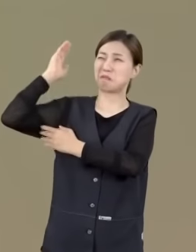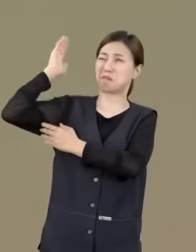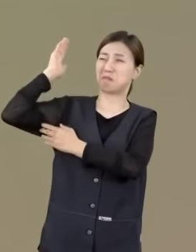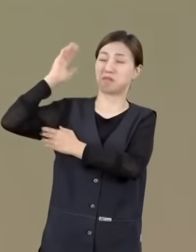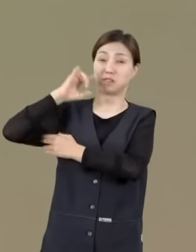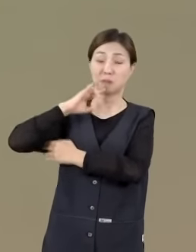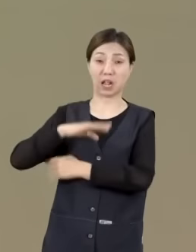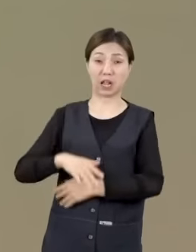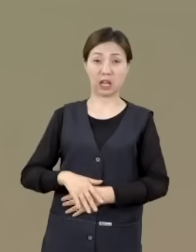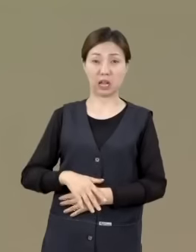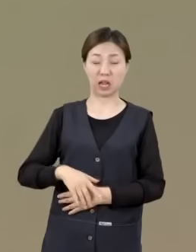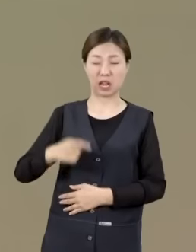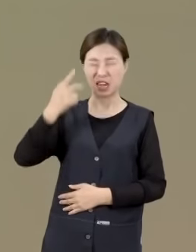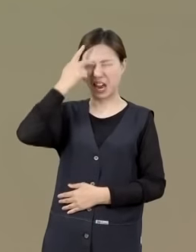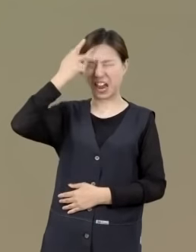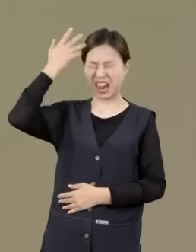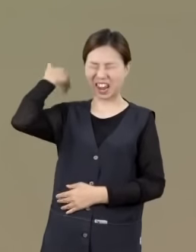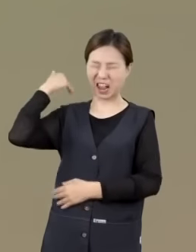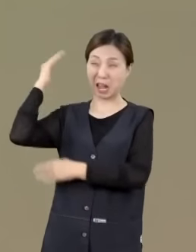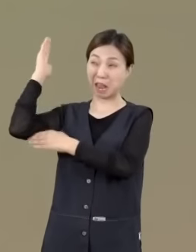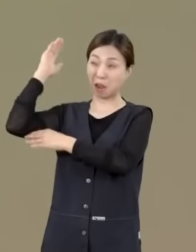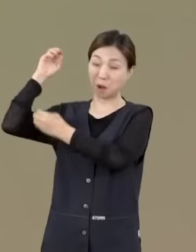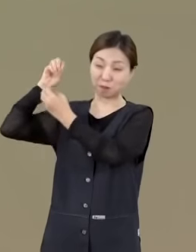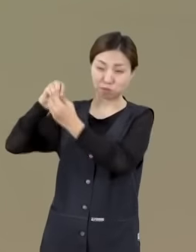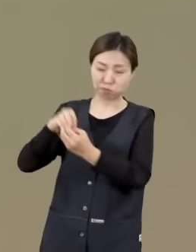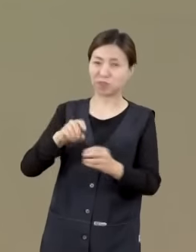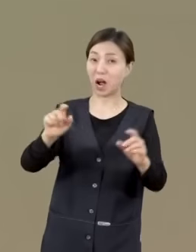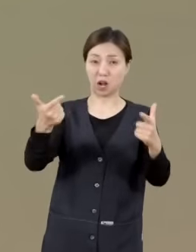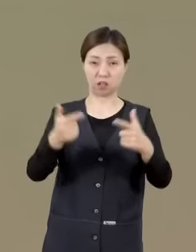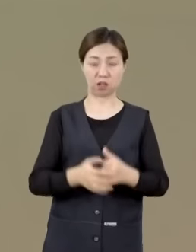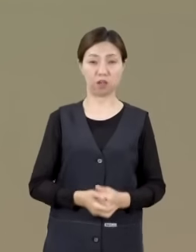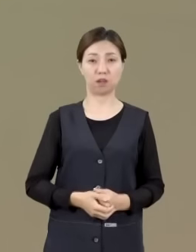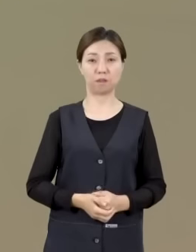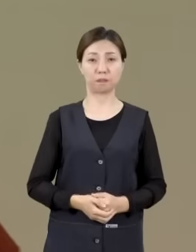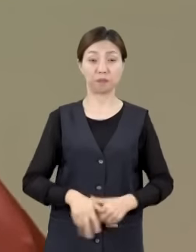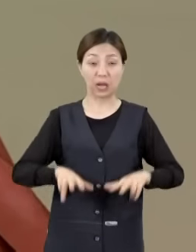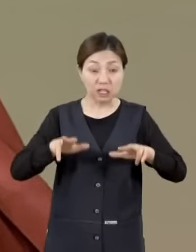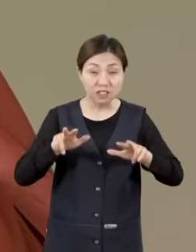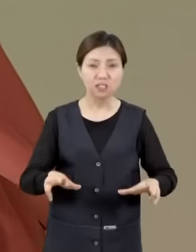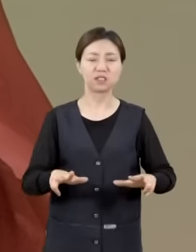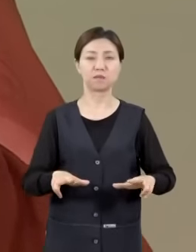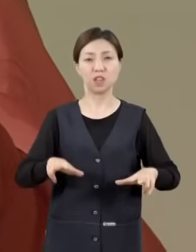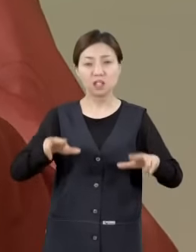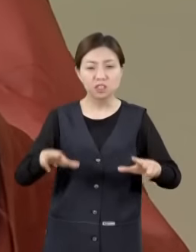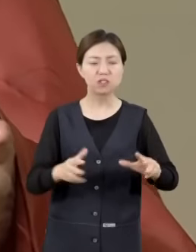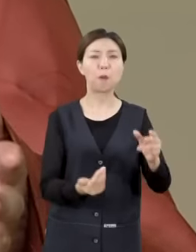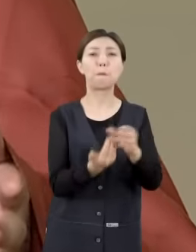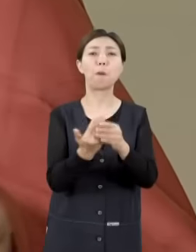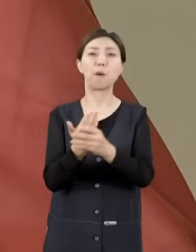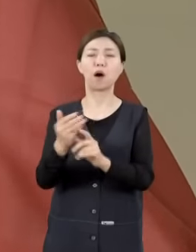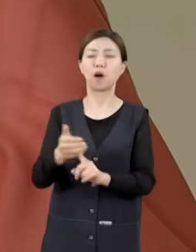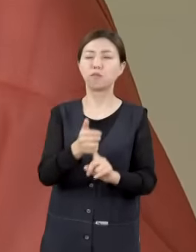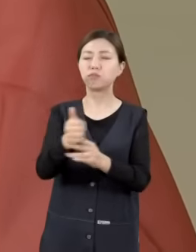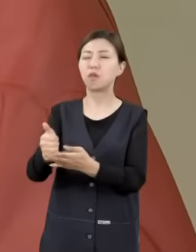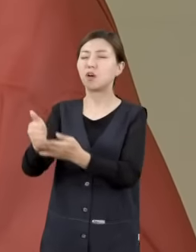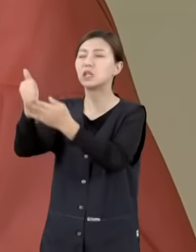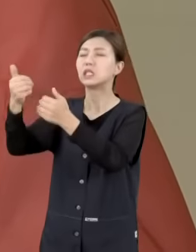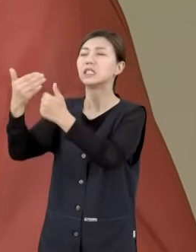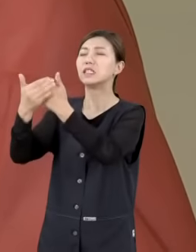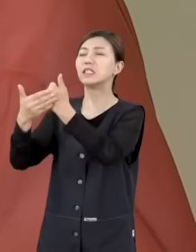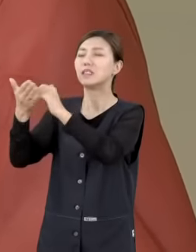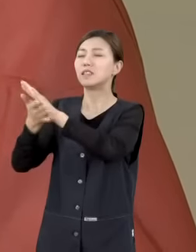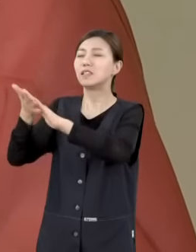전설의 고향 같은 옛 이야기가 아니라 지금이 순간 우리 불자들의 마음속에서 일어나고